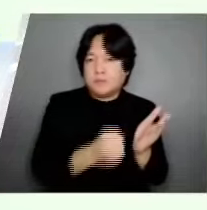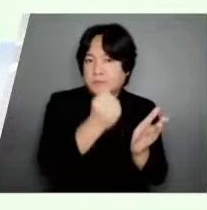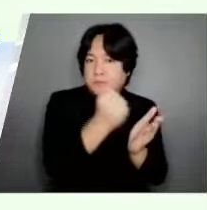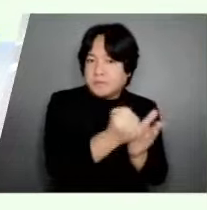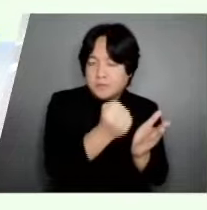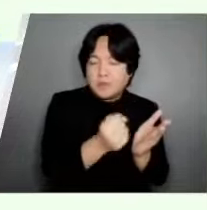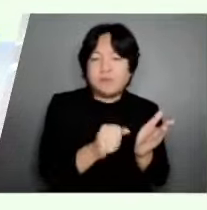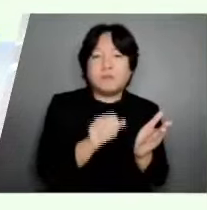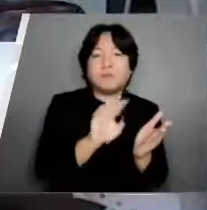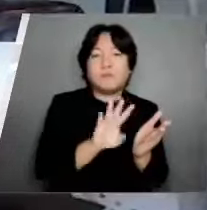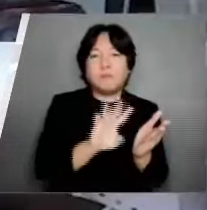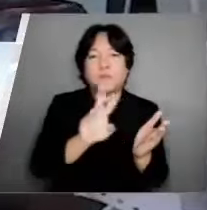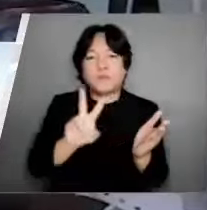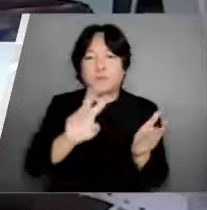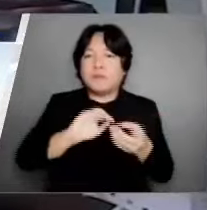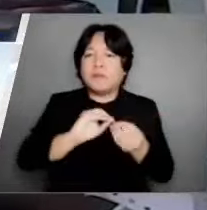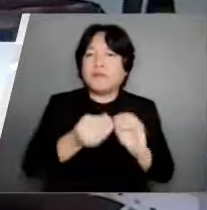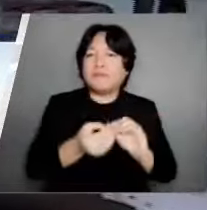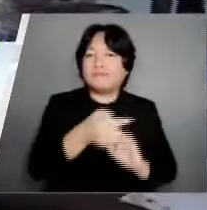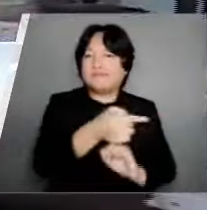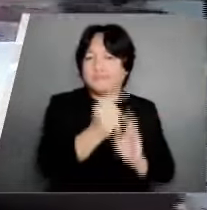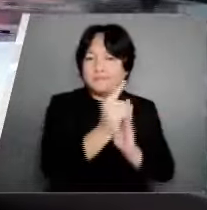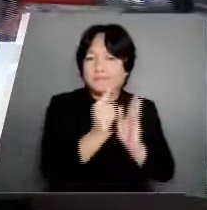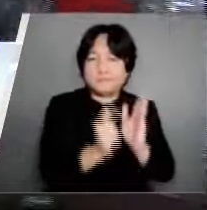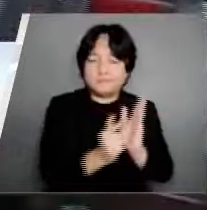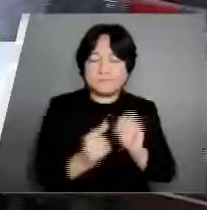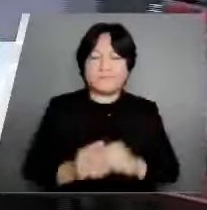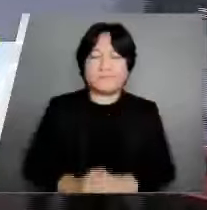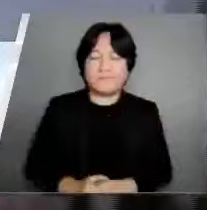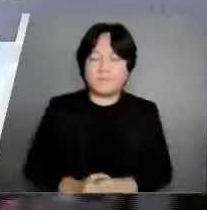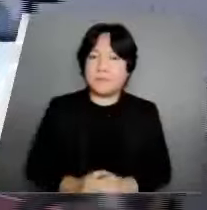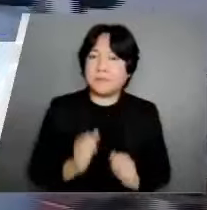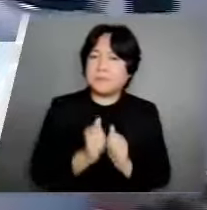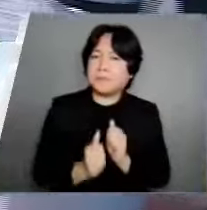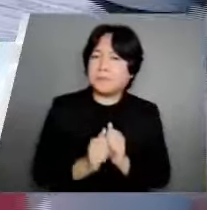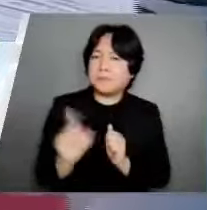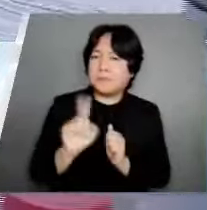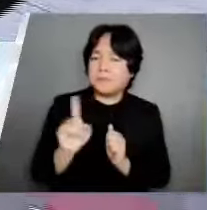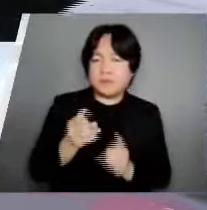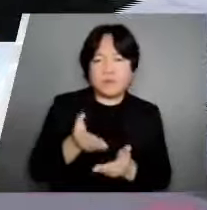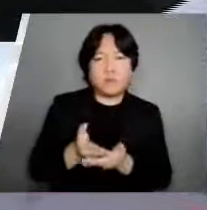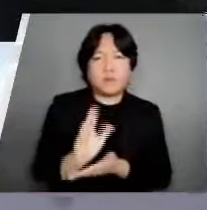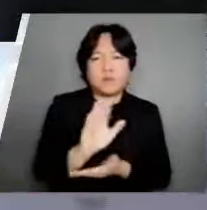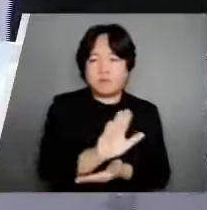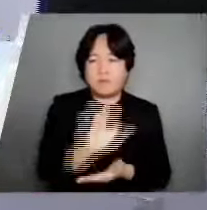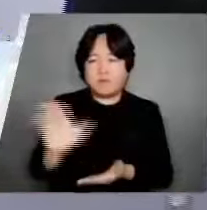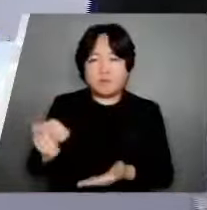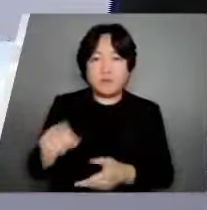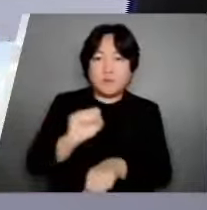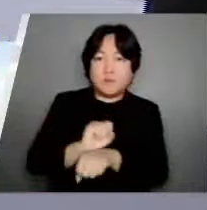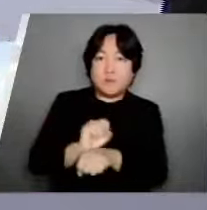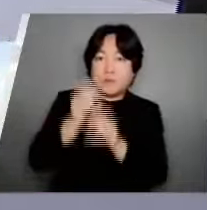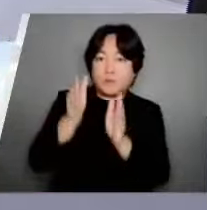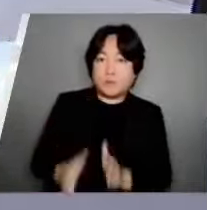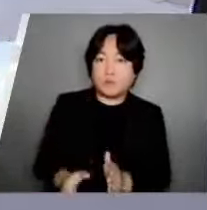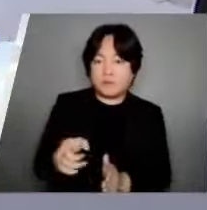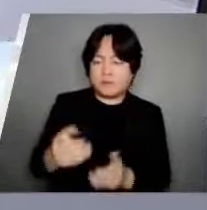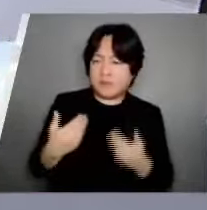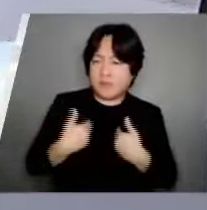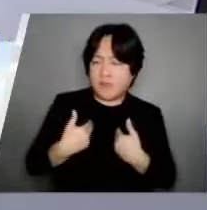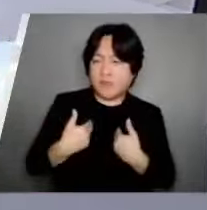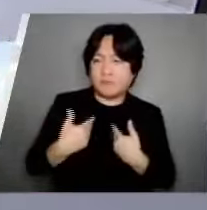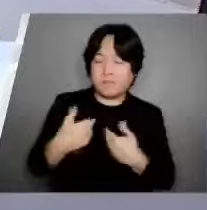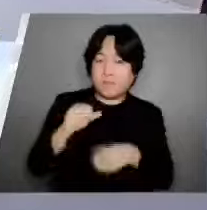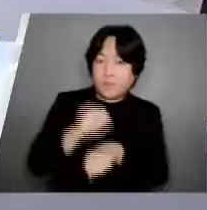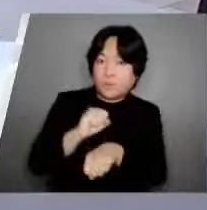442 o ang Labor Code para bigyan ng karapatan ang mga manggagawang hindi sagutin ang work-related concerns kung lagpas na